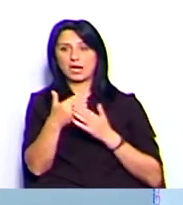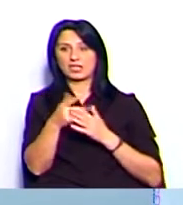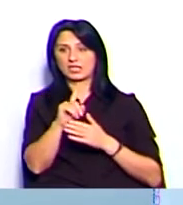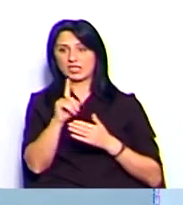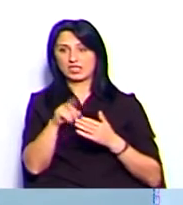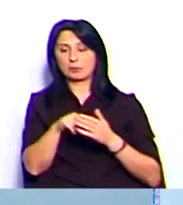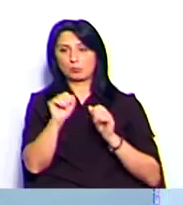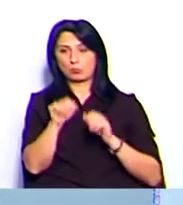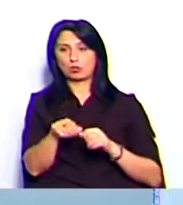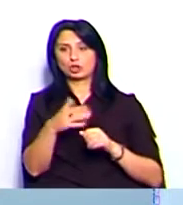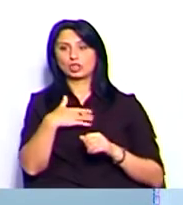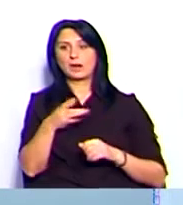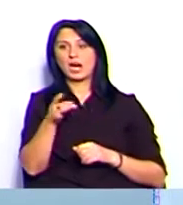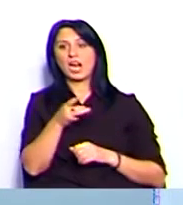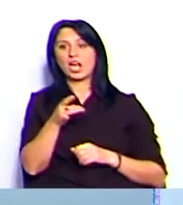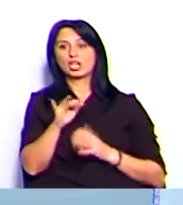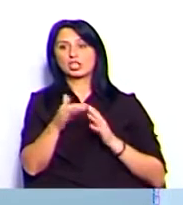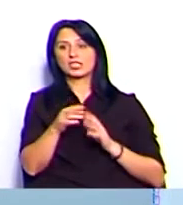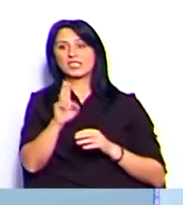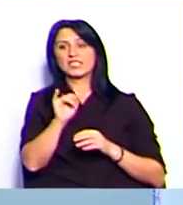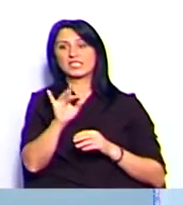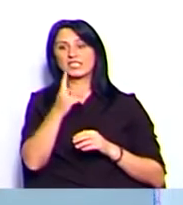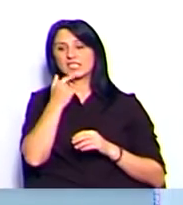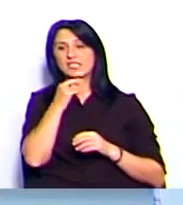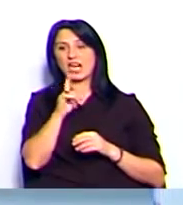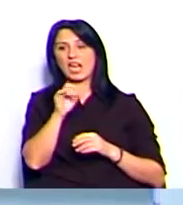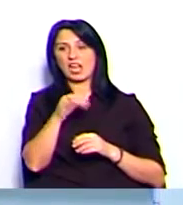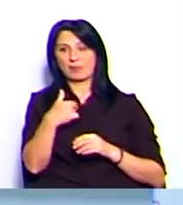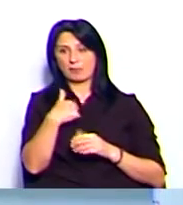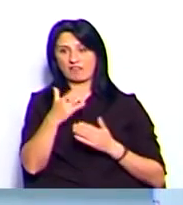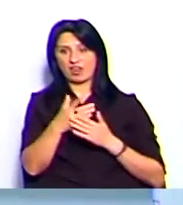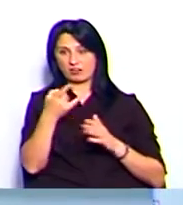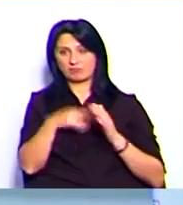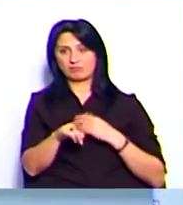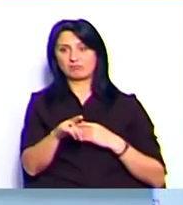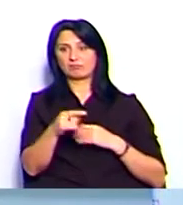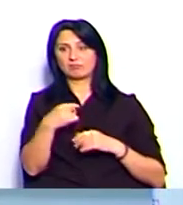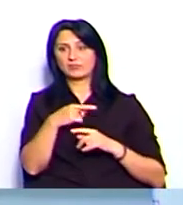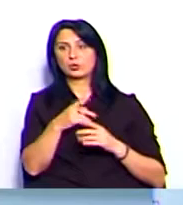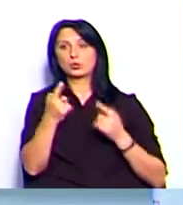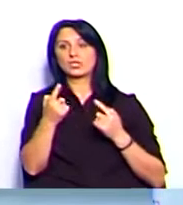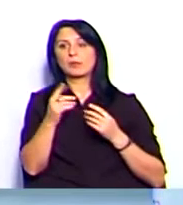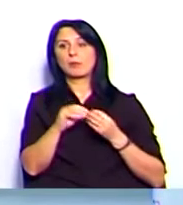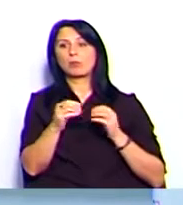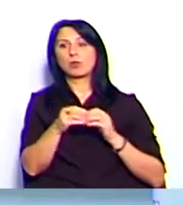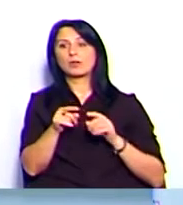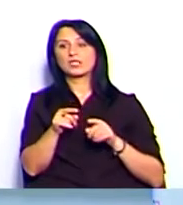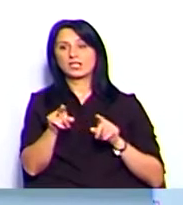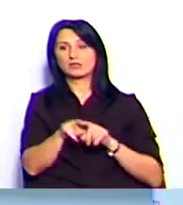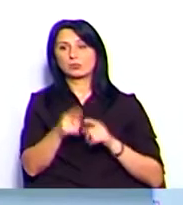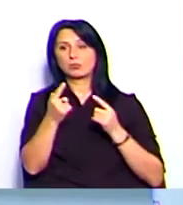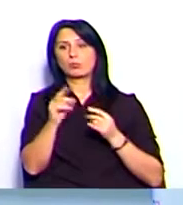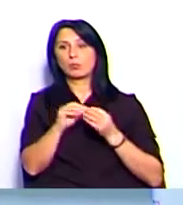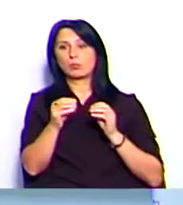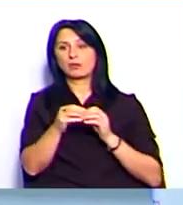საკითხის განზოგადება შეიძლება ჩემს რაიონში მაგალითად სოფელ წიდარხევში სადაც მე ვარ საიდანაც მე ვარ წარმოშობით უზარმაზარი პრობლემაა ამის ასევე